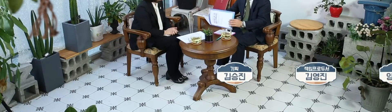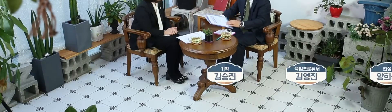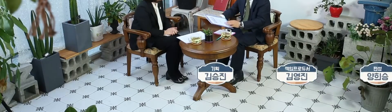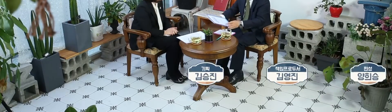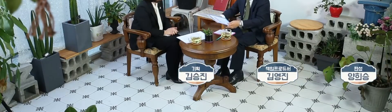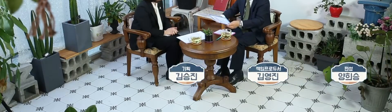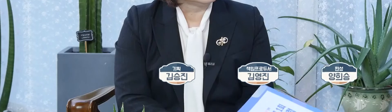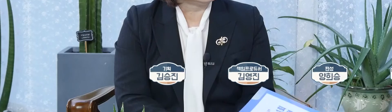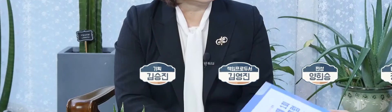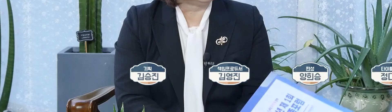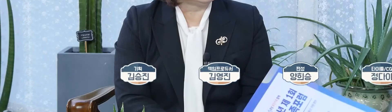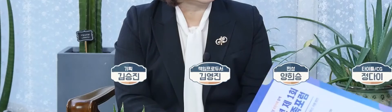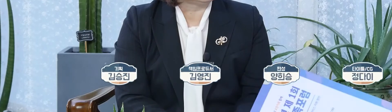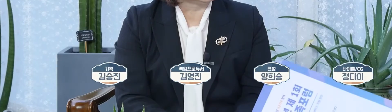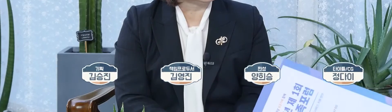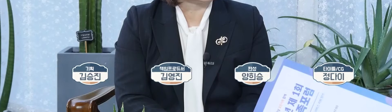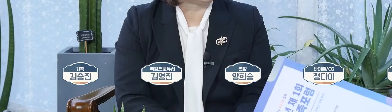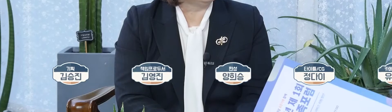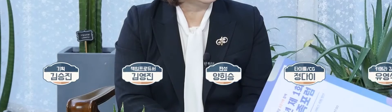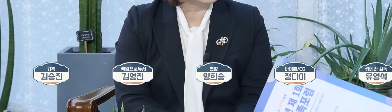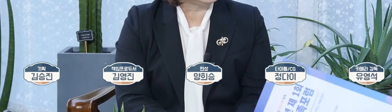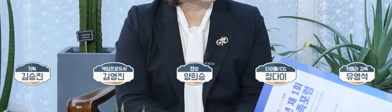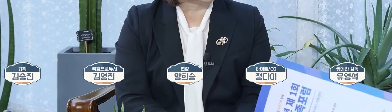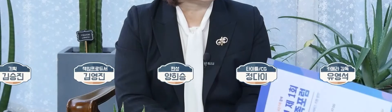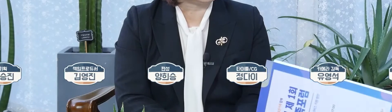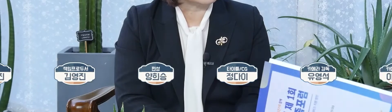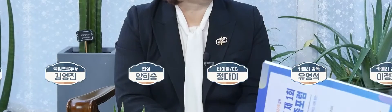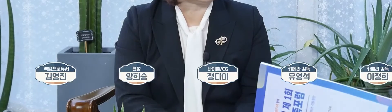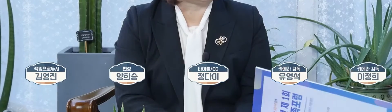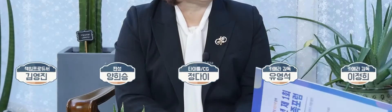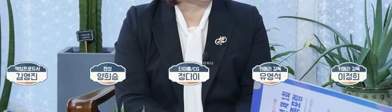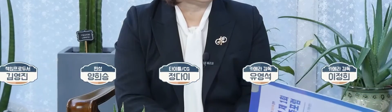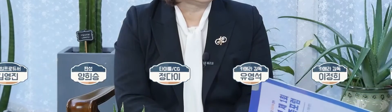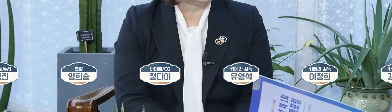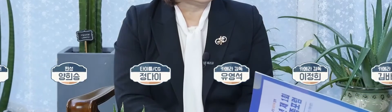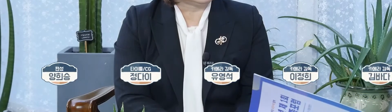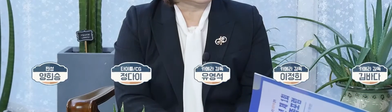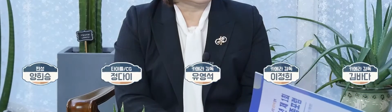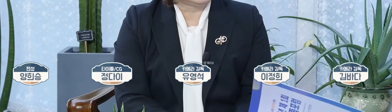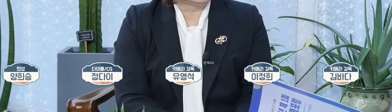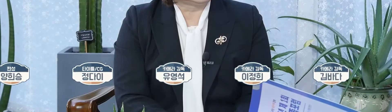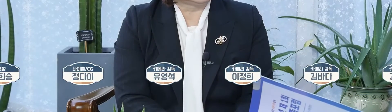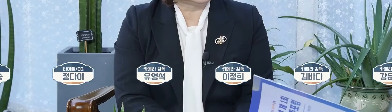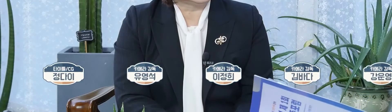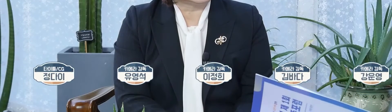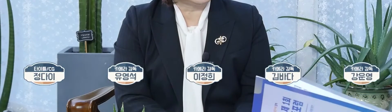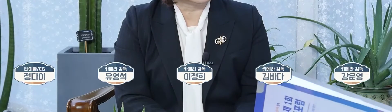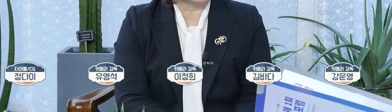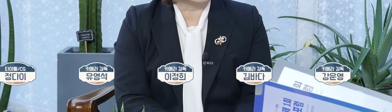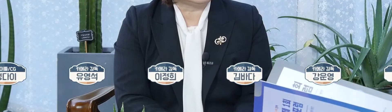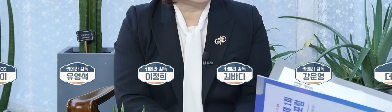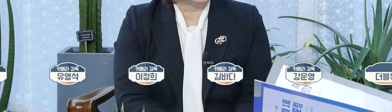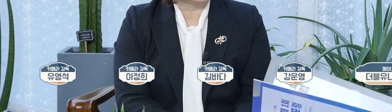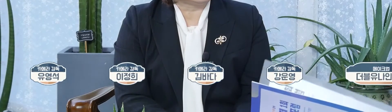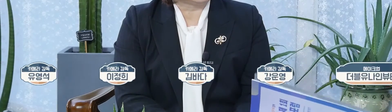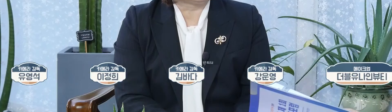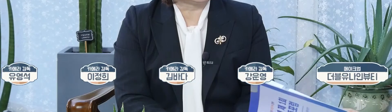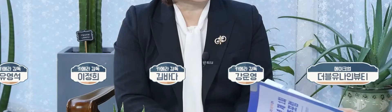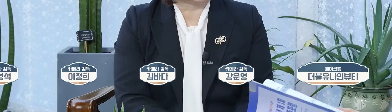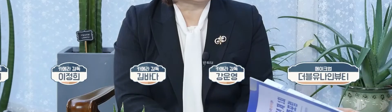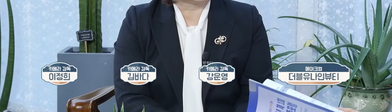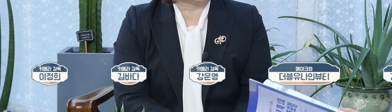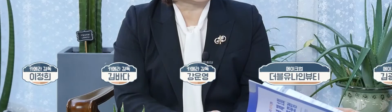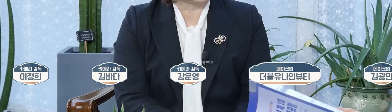어떻게 서비스를 지원할 것인지를 고민할 시점이 왔고요. 예, 그 시점에 있어서 조금